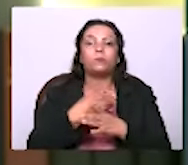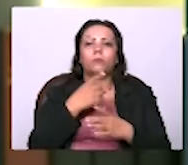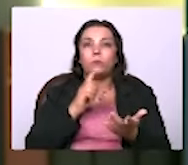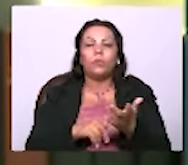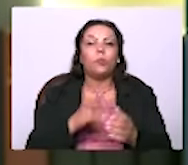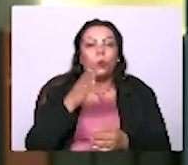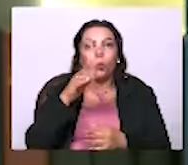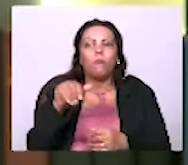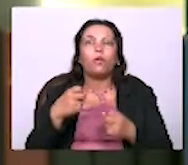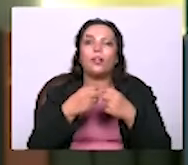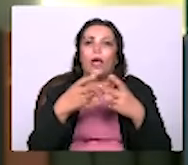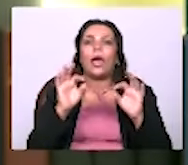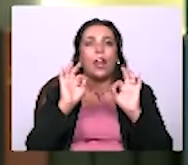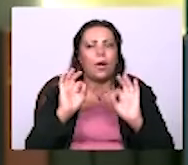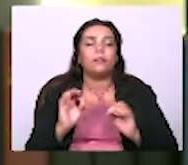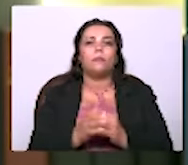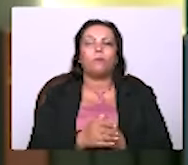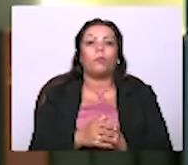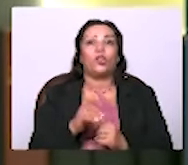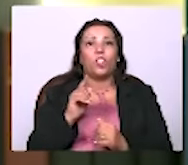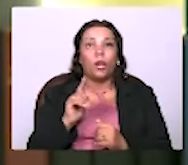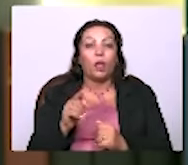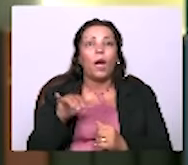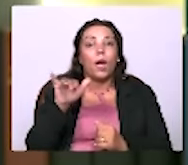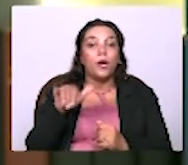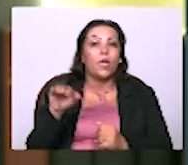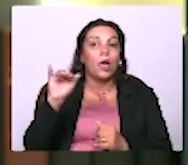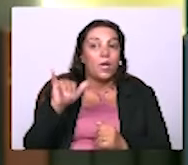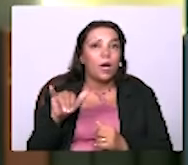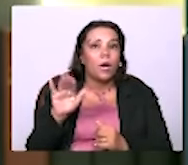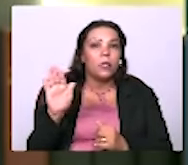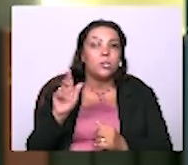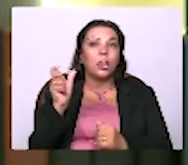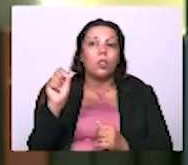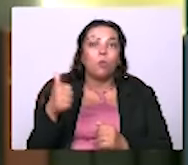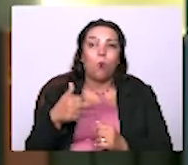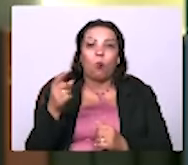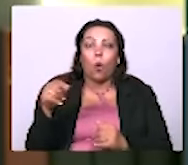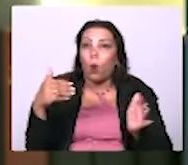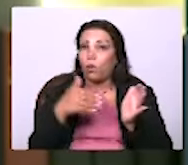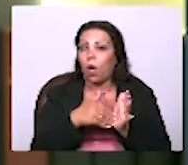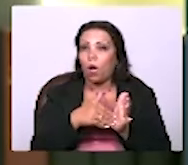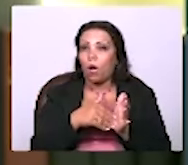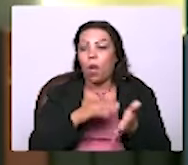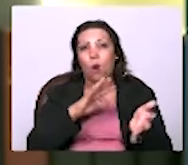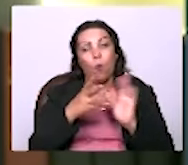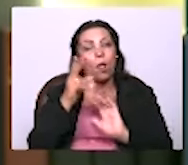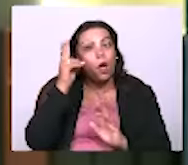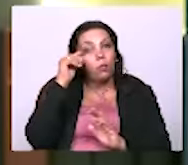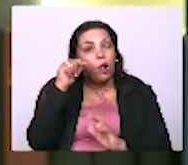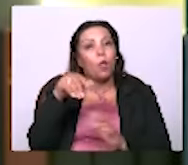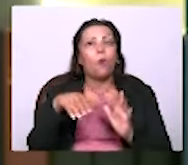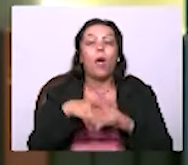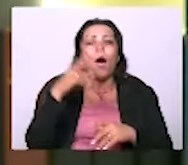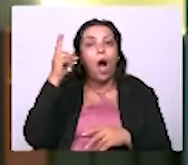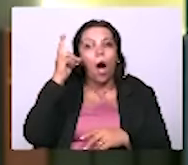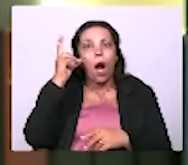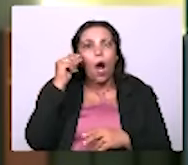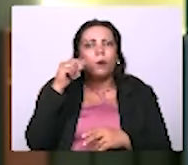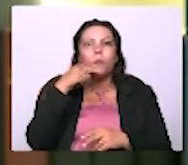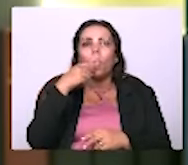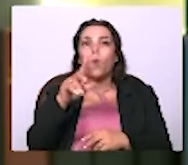الوصول الى نهايه هل يحيى السنوار هيبقى هو النهايه ولا اسرائيل زي ما اعلم بنيامين نتنياهو ان الحرب مستمره